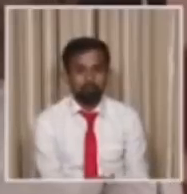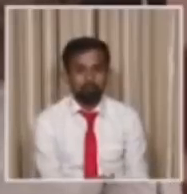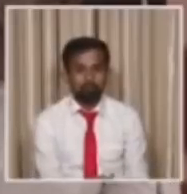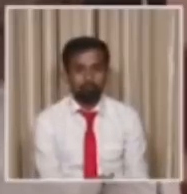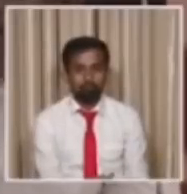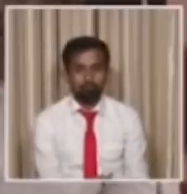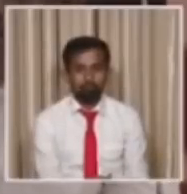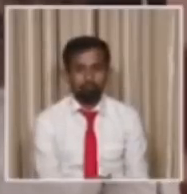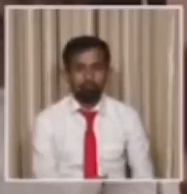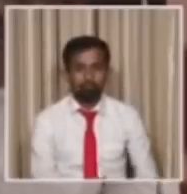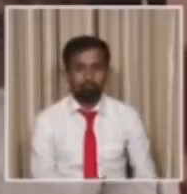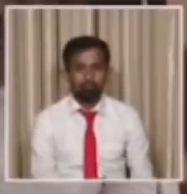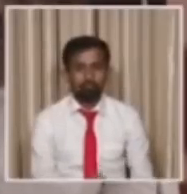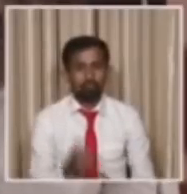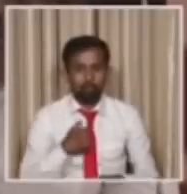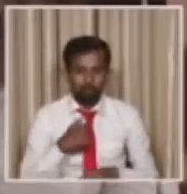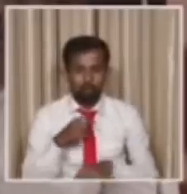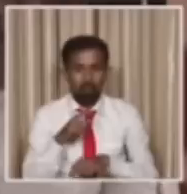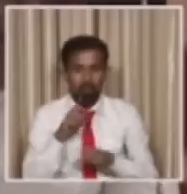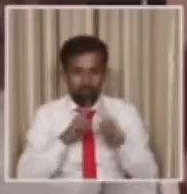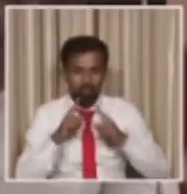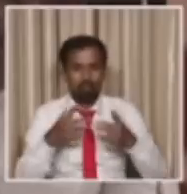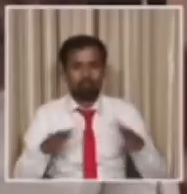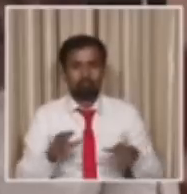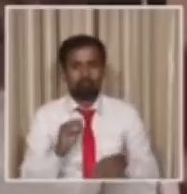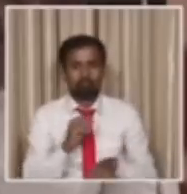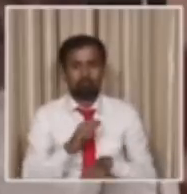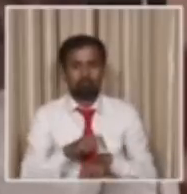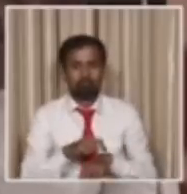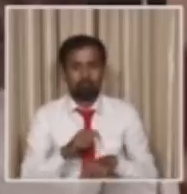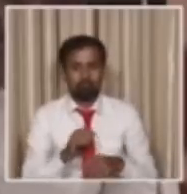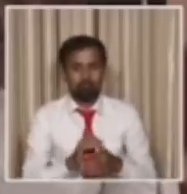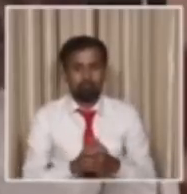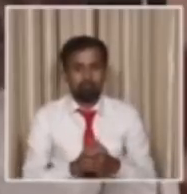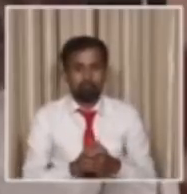ඇමතුමා මගේ කතා විවරණ එක ඉන්න.